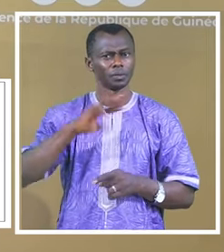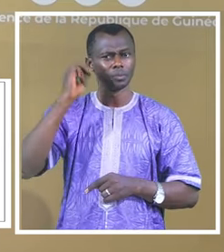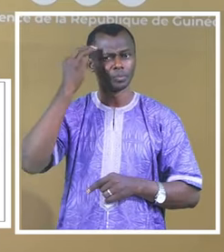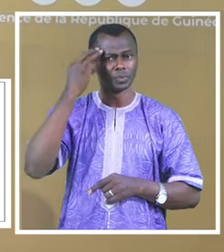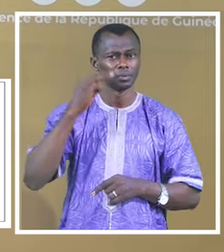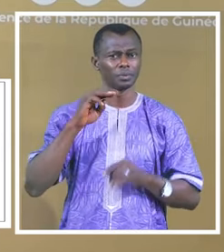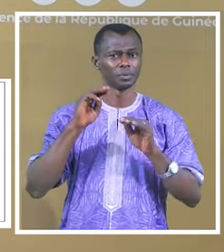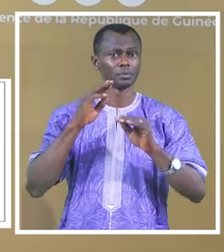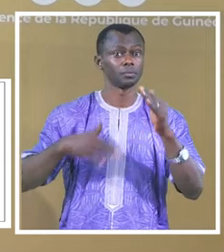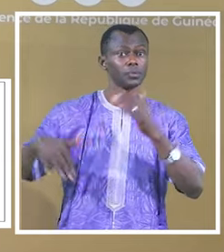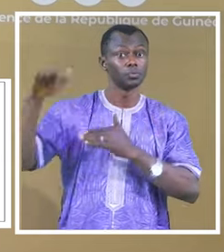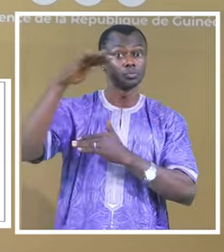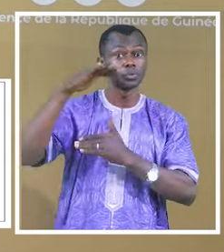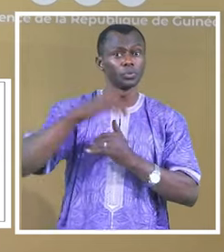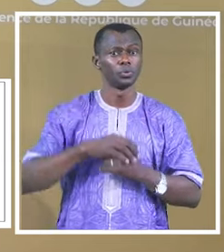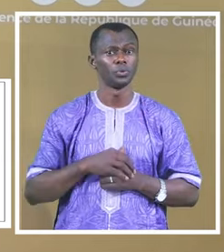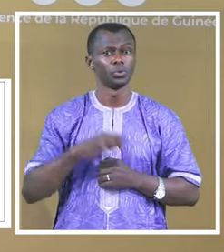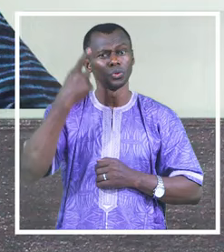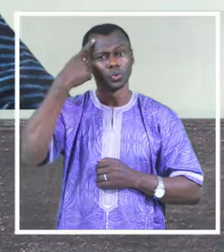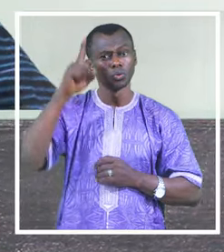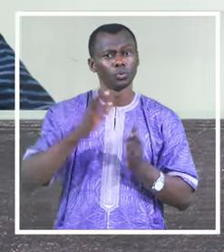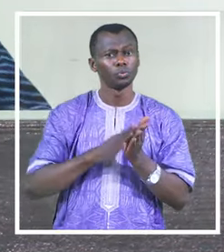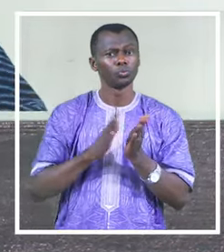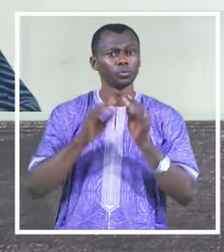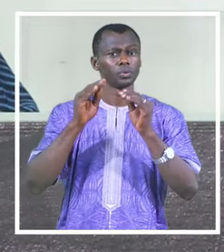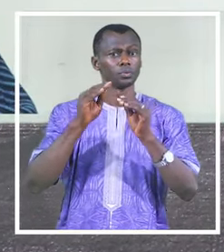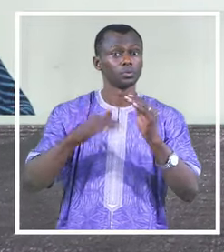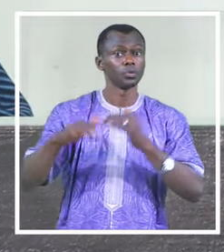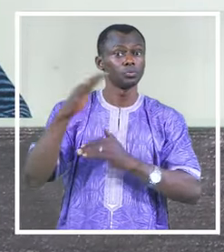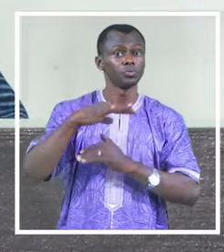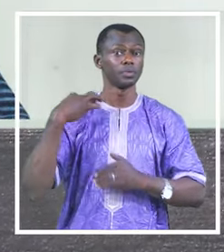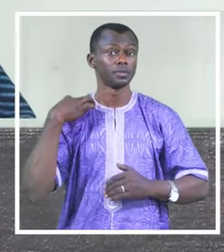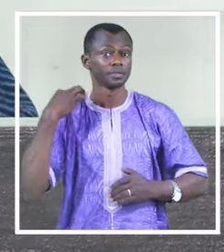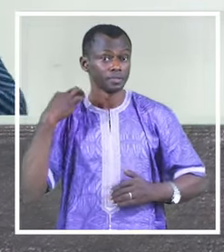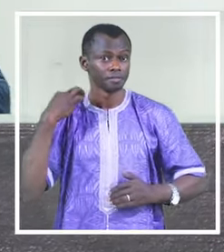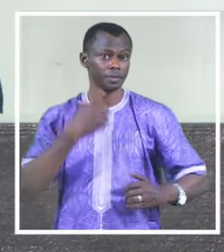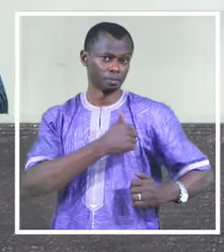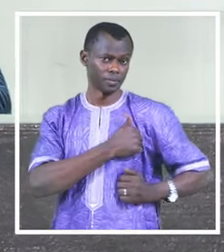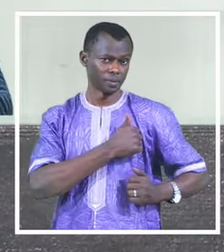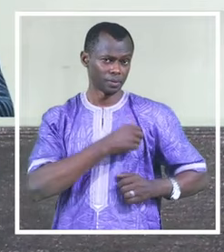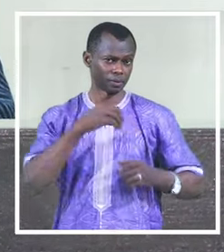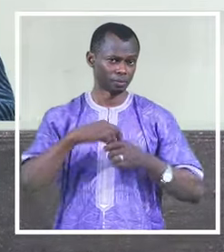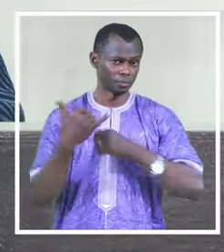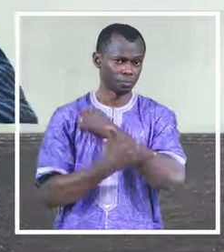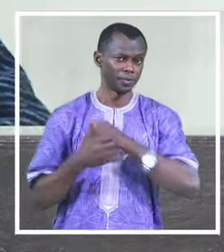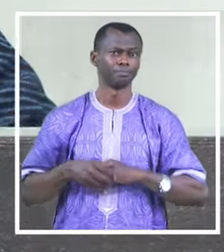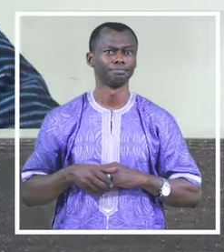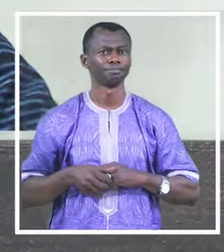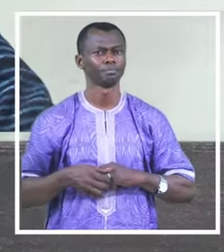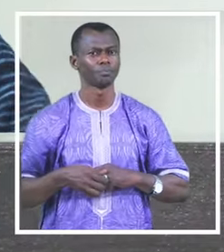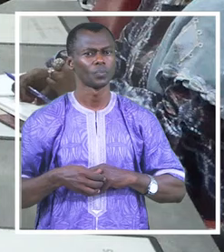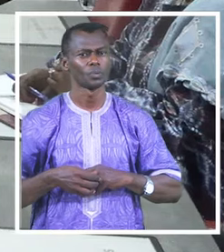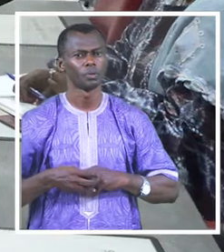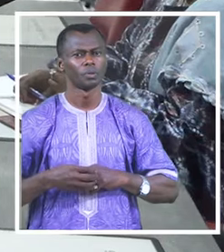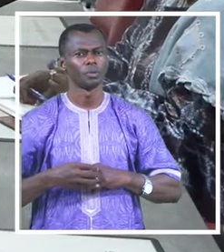supérieur civilo-militaire dans notre pays. Dans tous les cas, le chef de l'État leur a demandé de fournir, d'ici